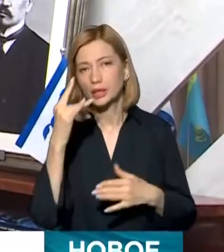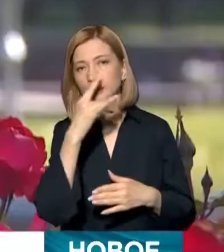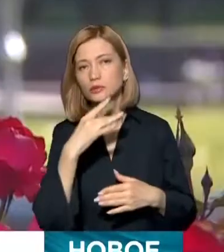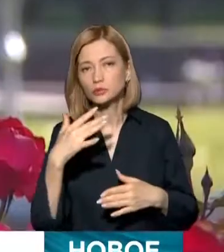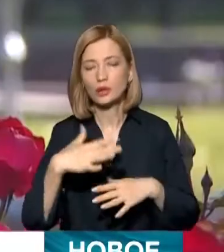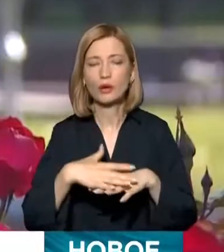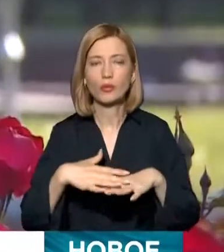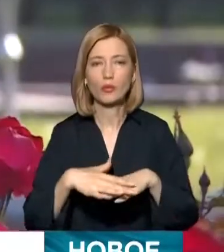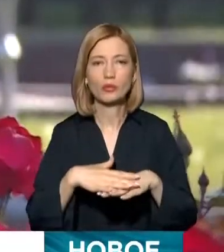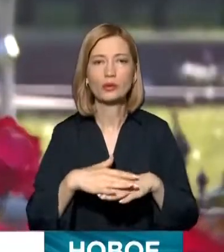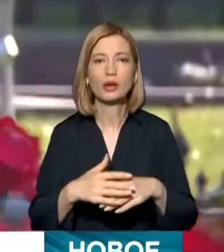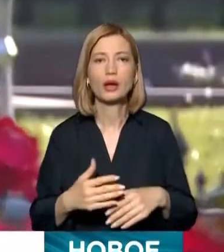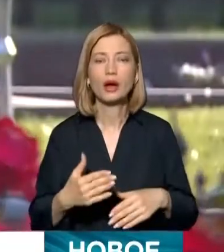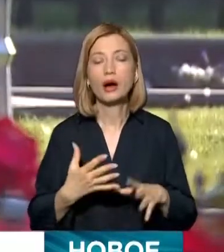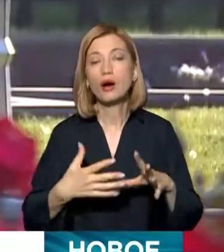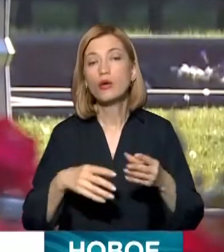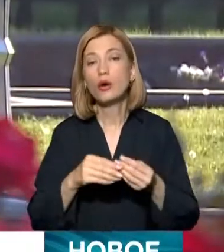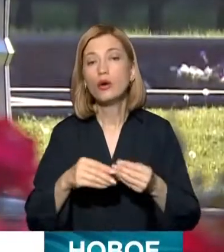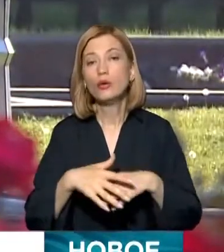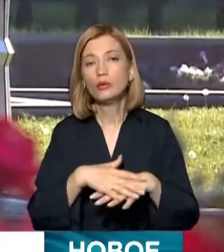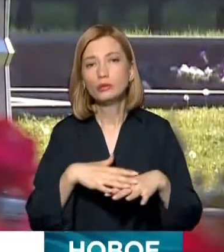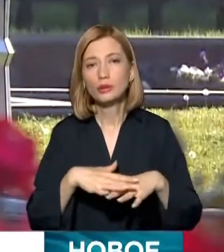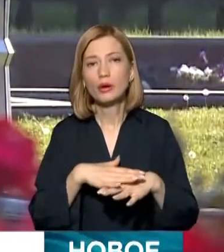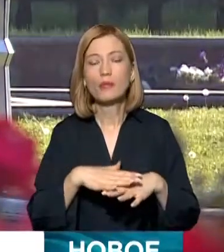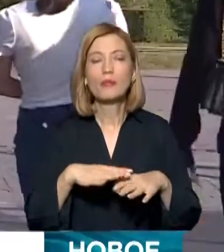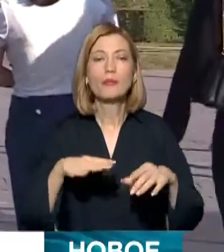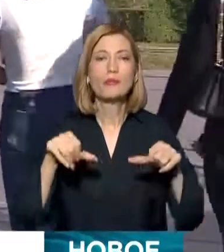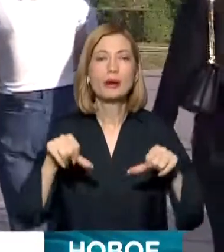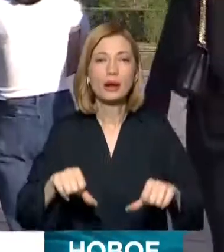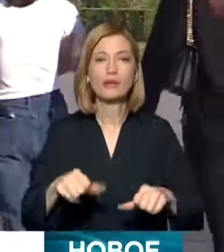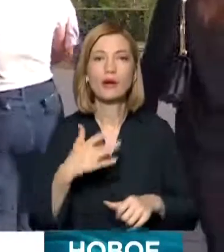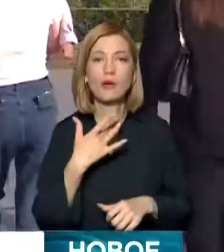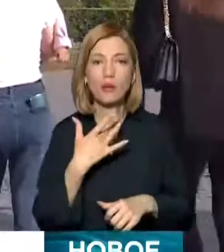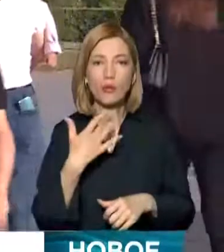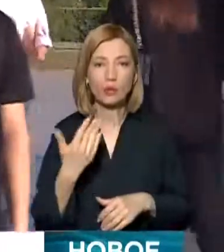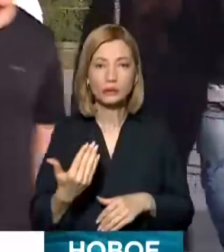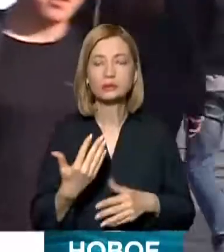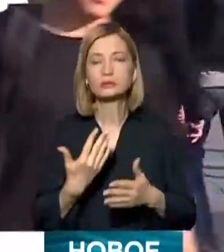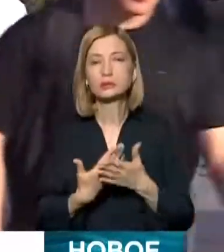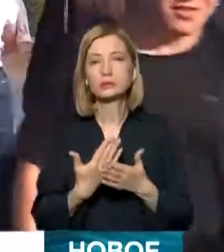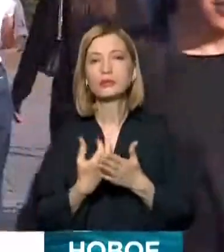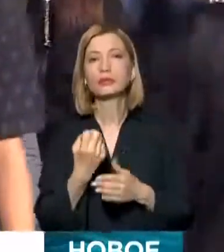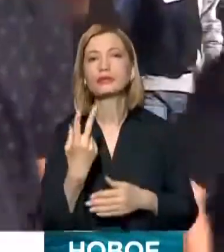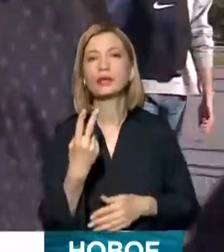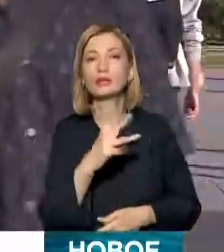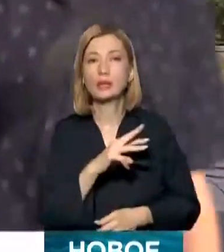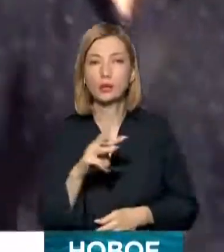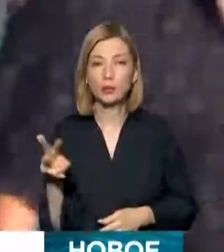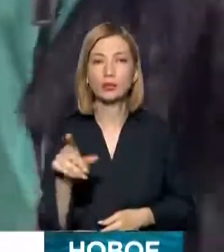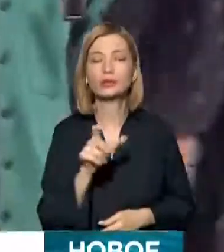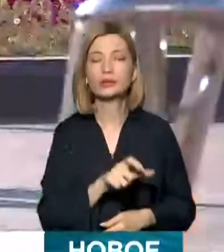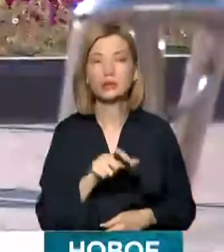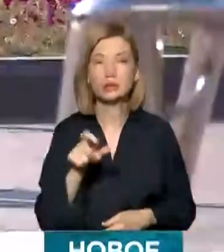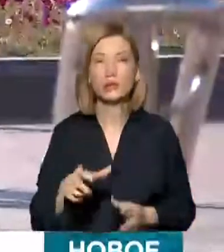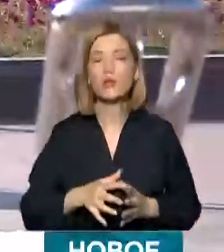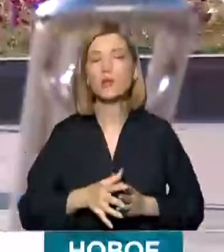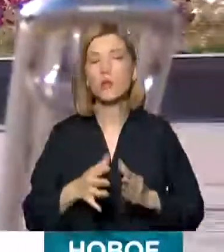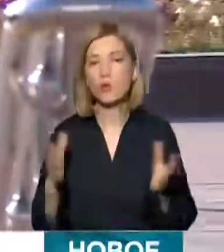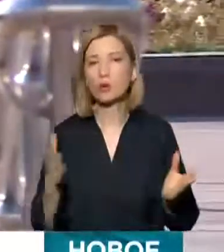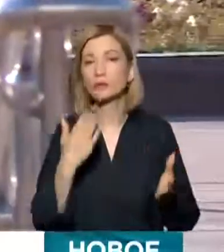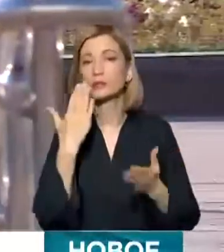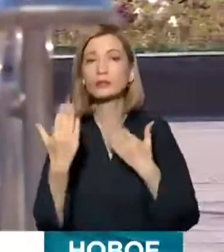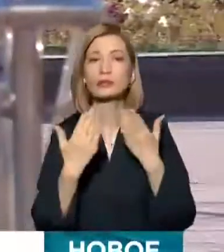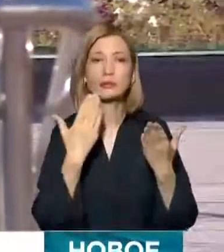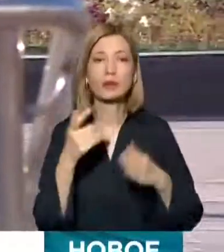обществом. К слову об обществе, сегодня правом голоса в нашей стране обладают порядка 12 миллионов человек. Большинство опрошенных